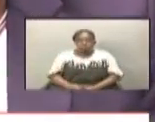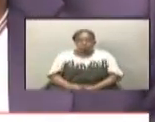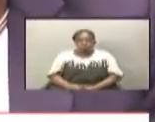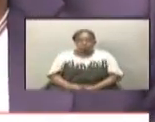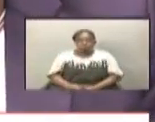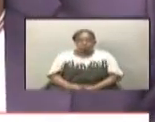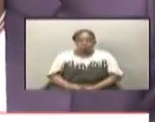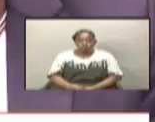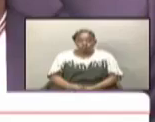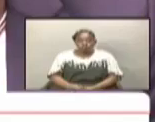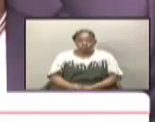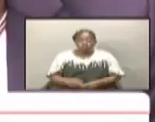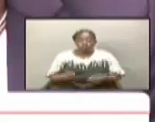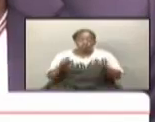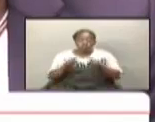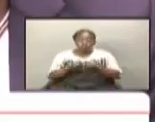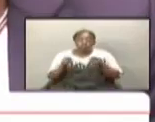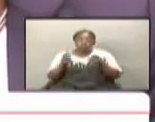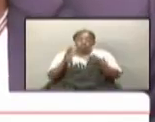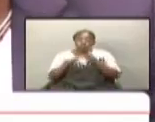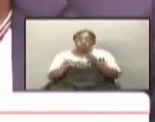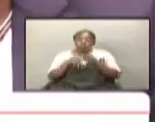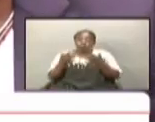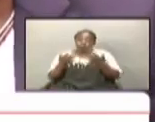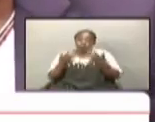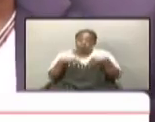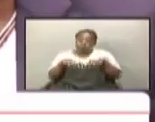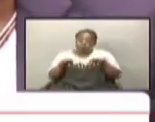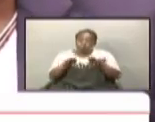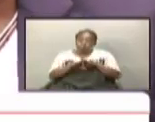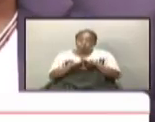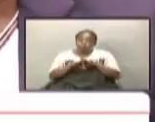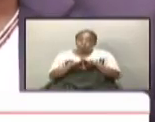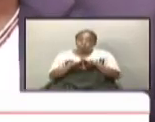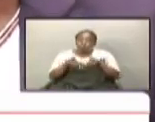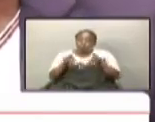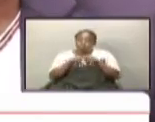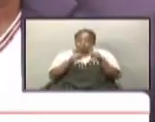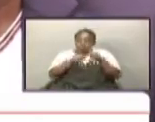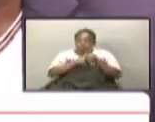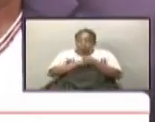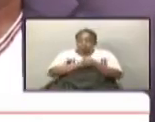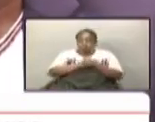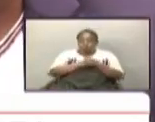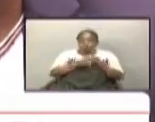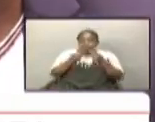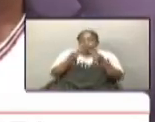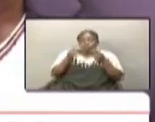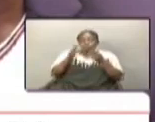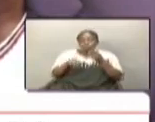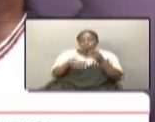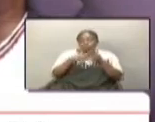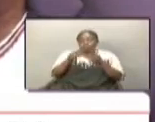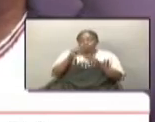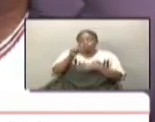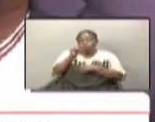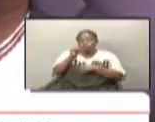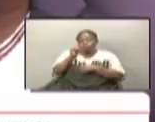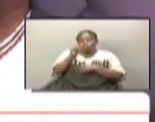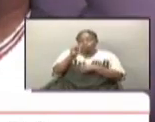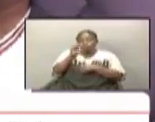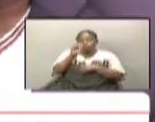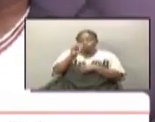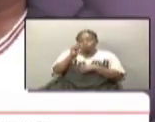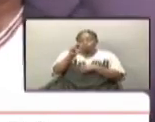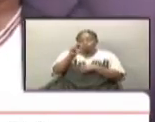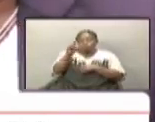mukwano da bintu ebirigo kayi bayendanga ine ed'omukwano bayemba olwemba lwa Tereza